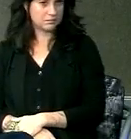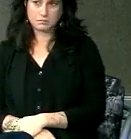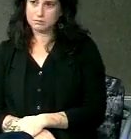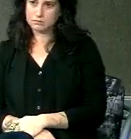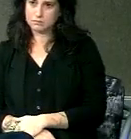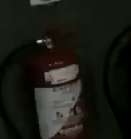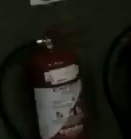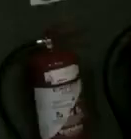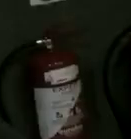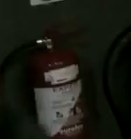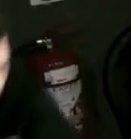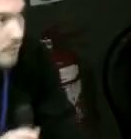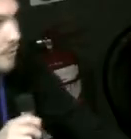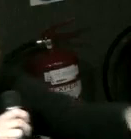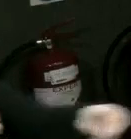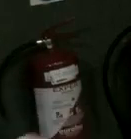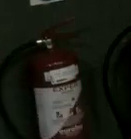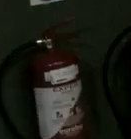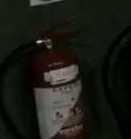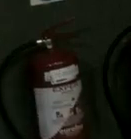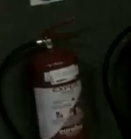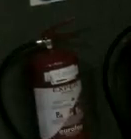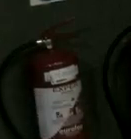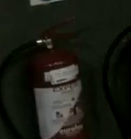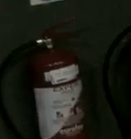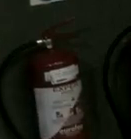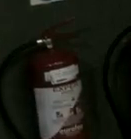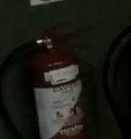Ça répond ? Une question.